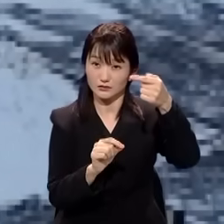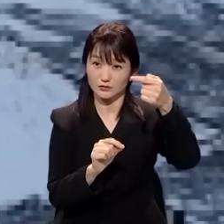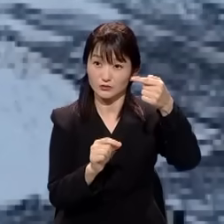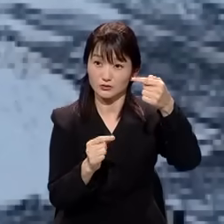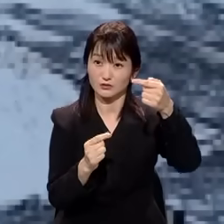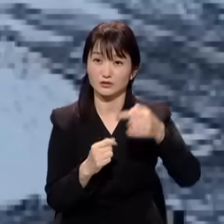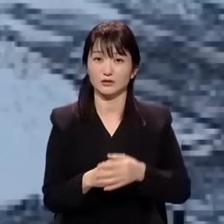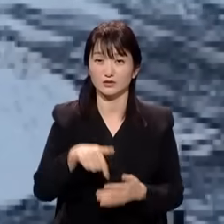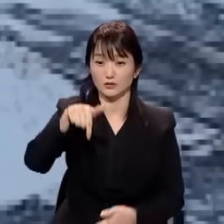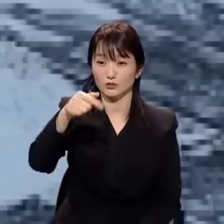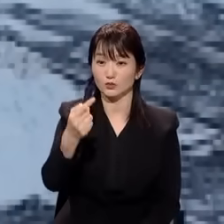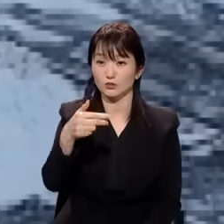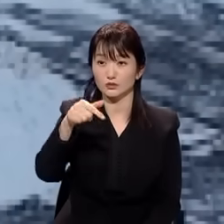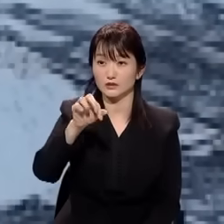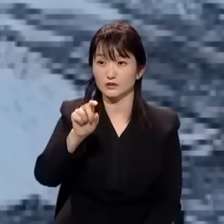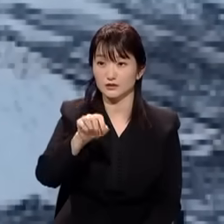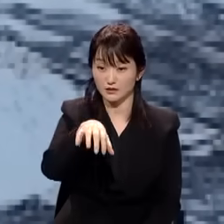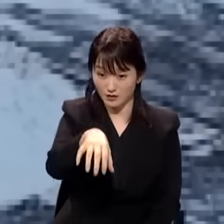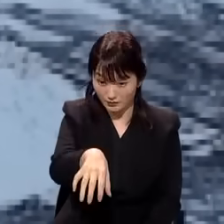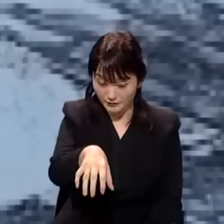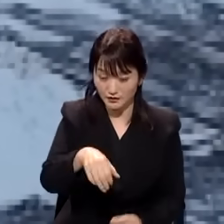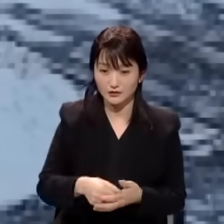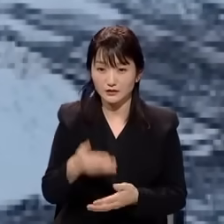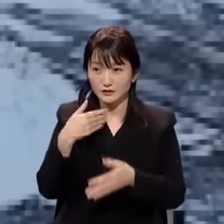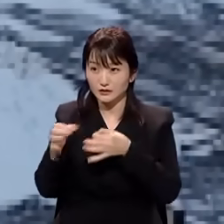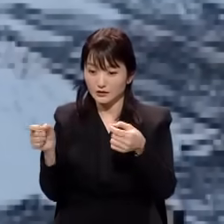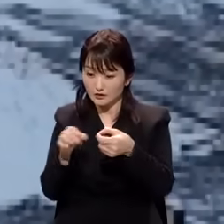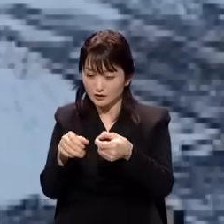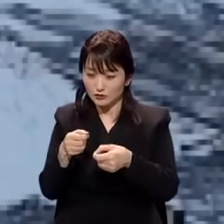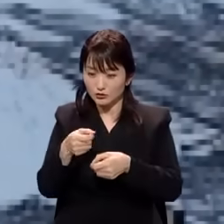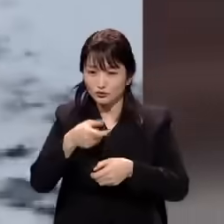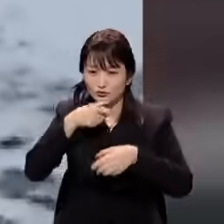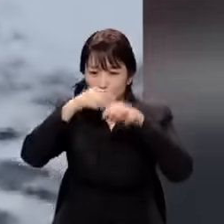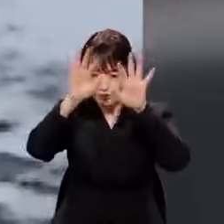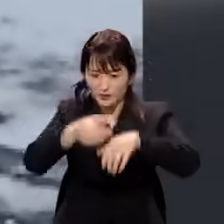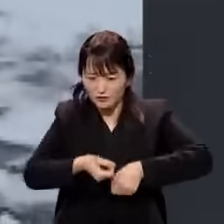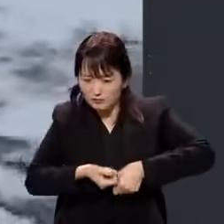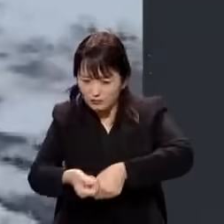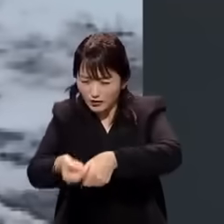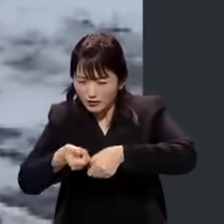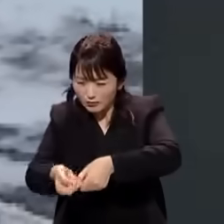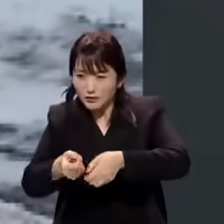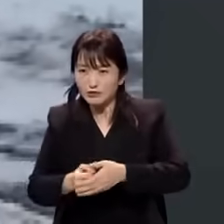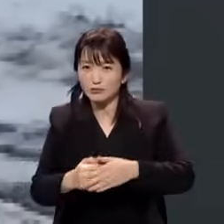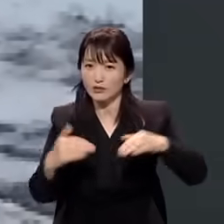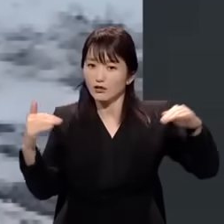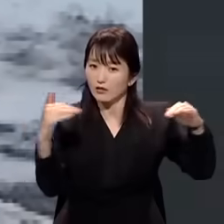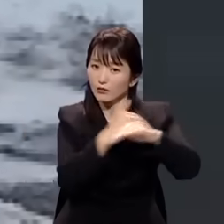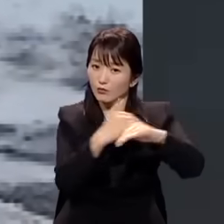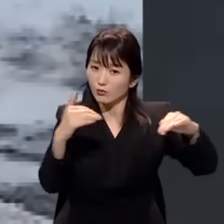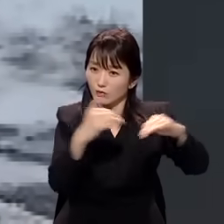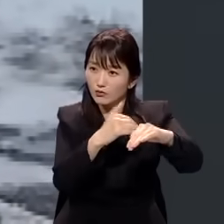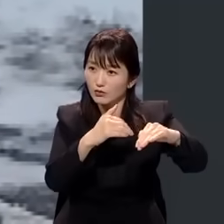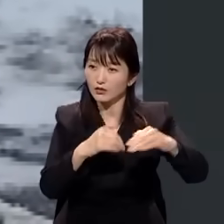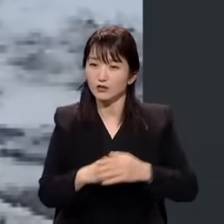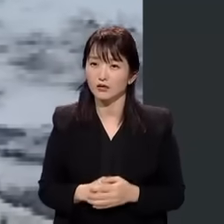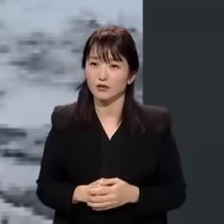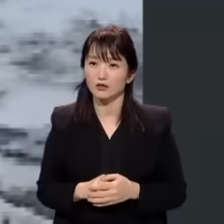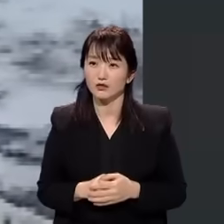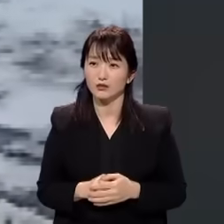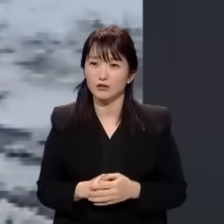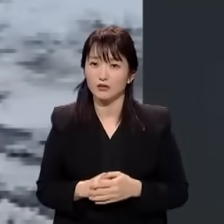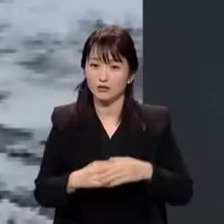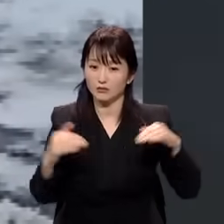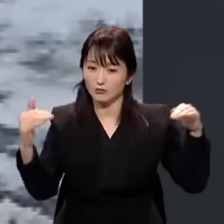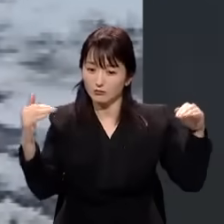한 음식점 관계자가 눈을 치우는 광경. 자, 왕복 2차선 도로인데 차들로 도로 눈을 그냥 겨우 녹아내린 것